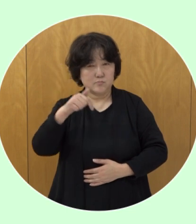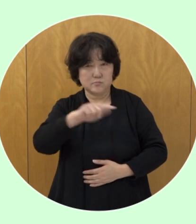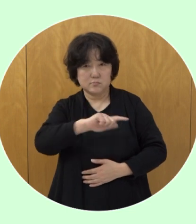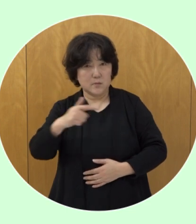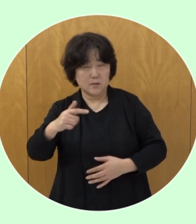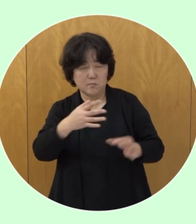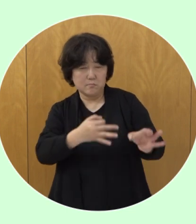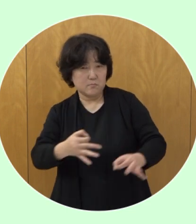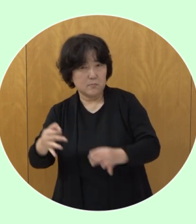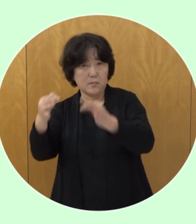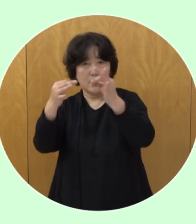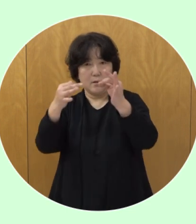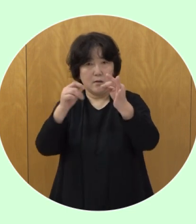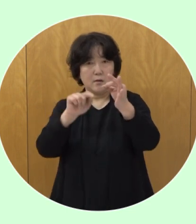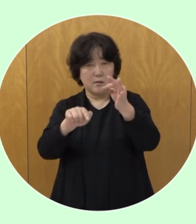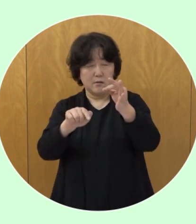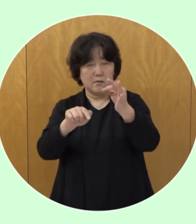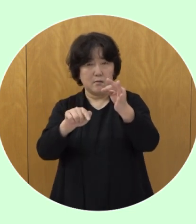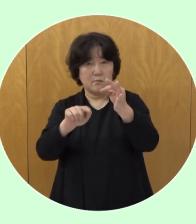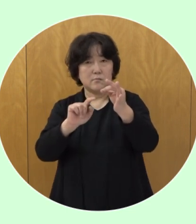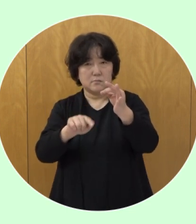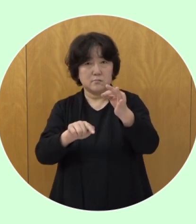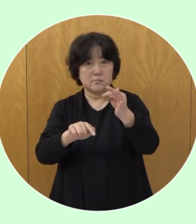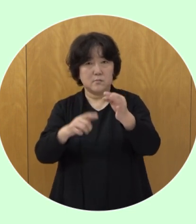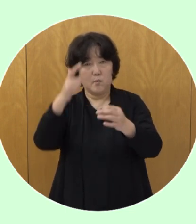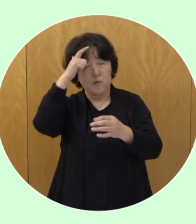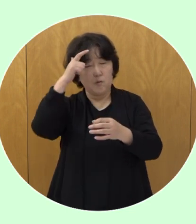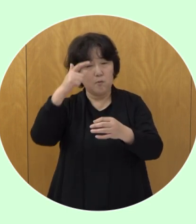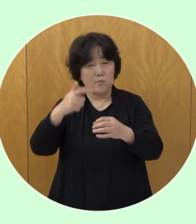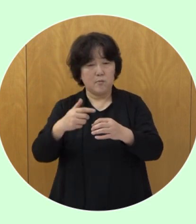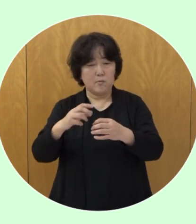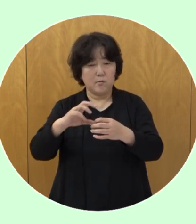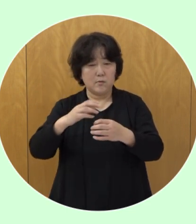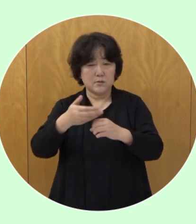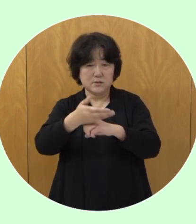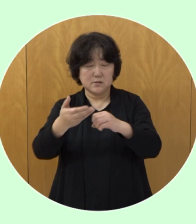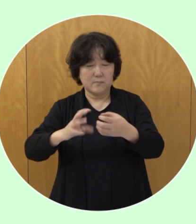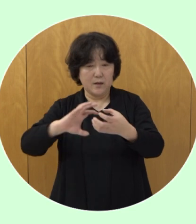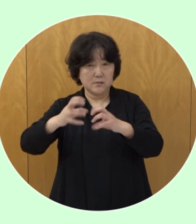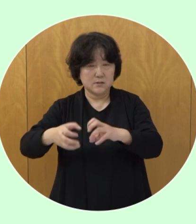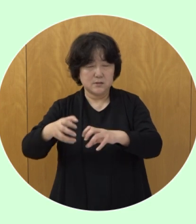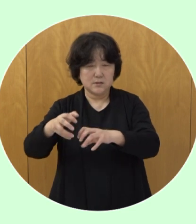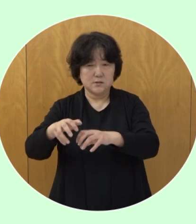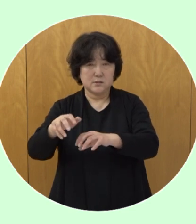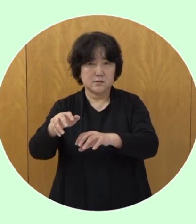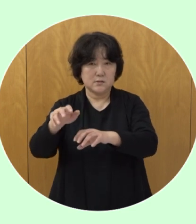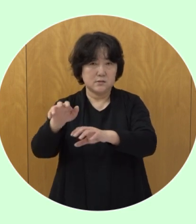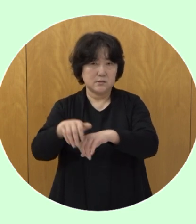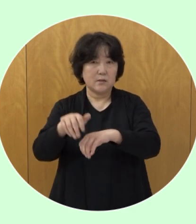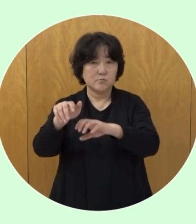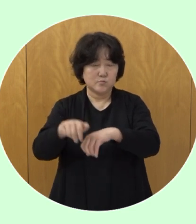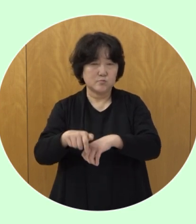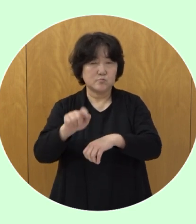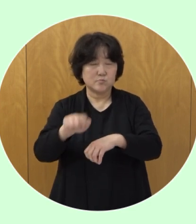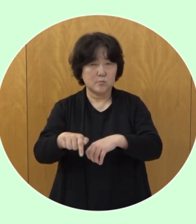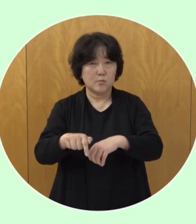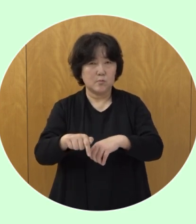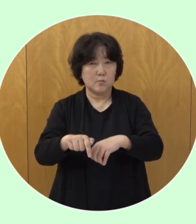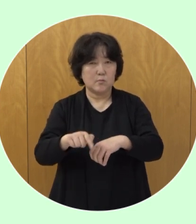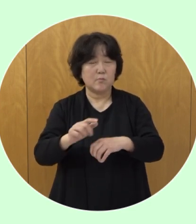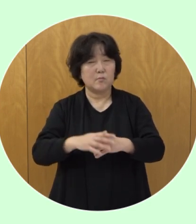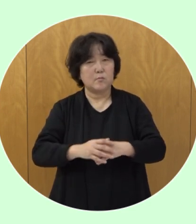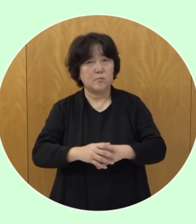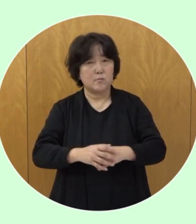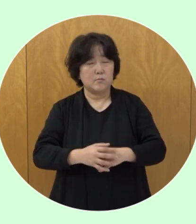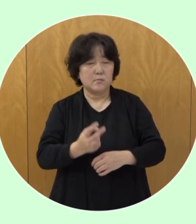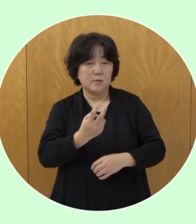騰の影響を大きく受ける大島石採掘事業者、並びに製造過程で使用